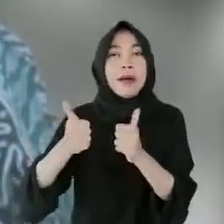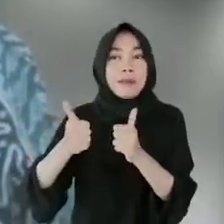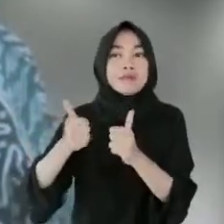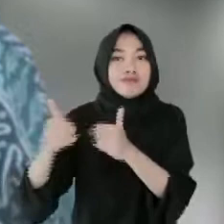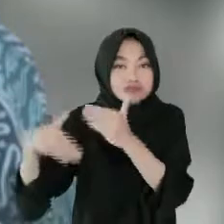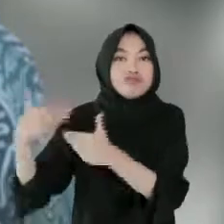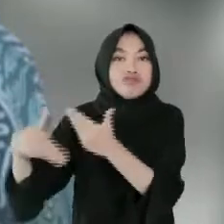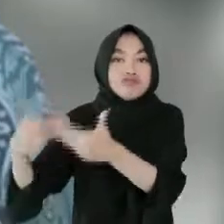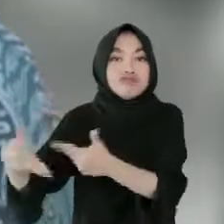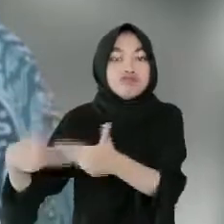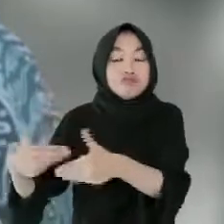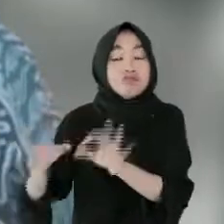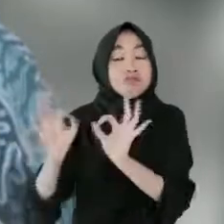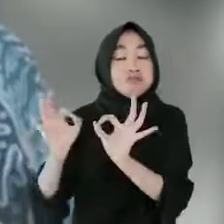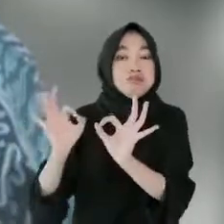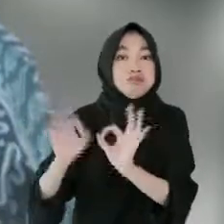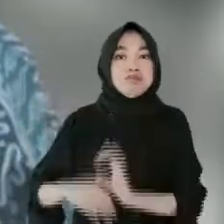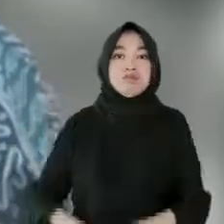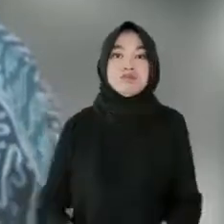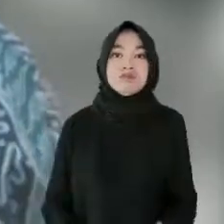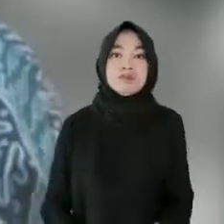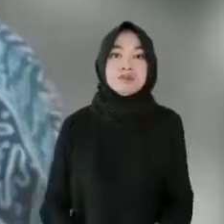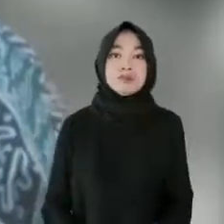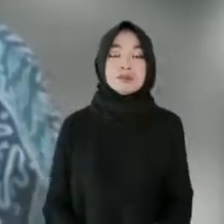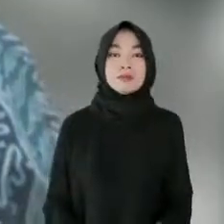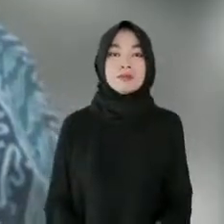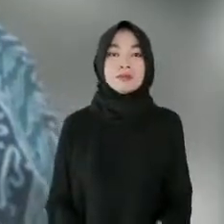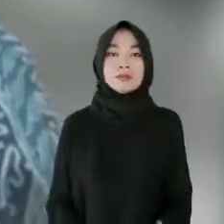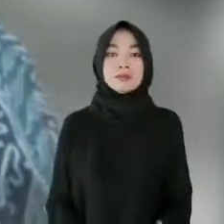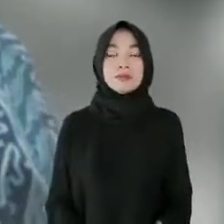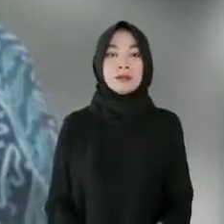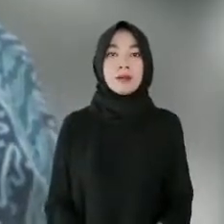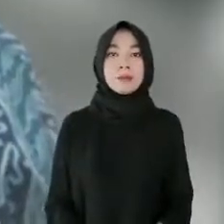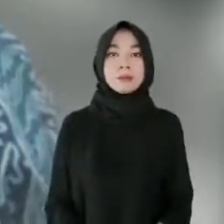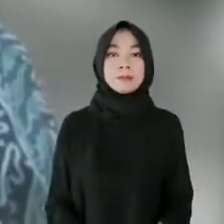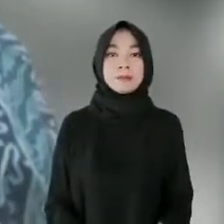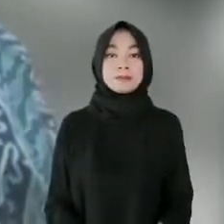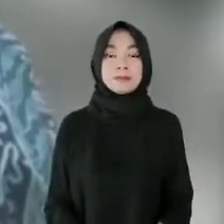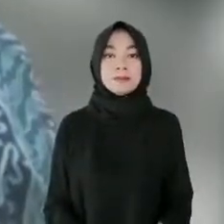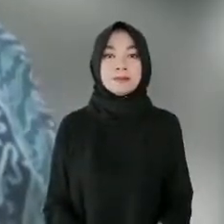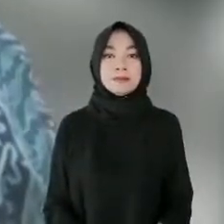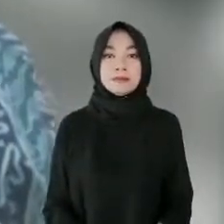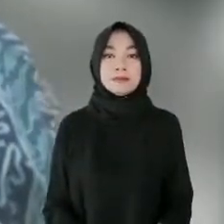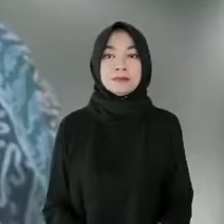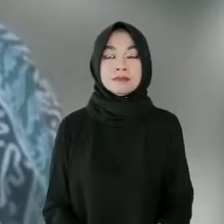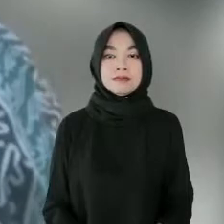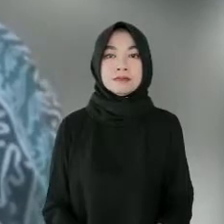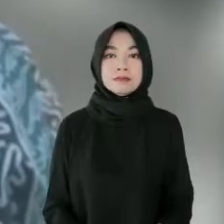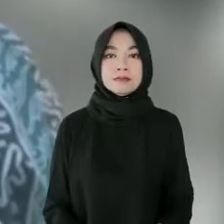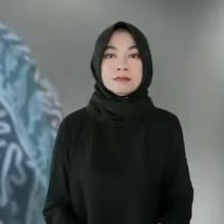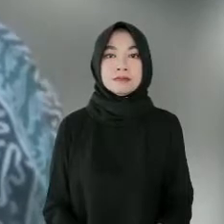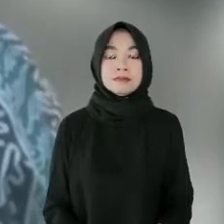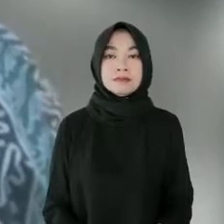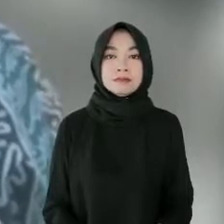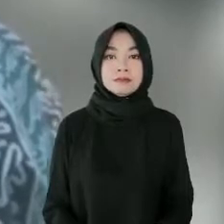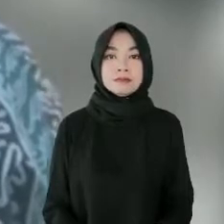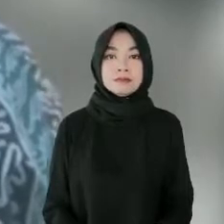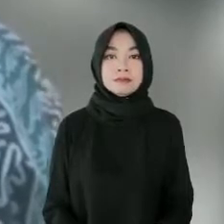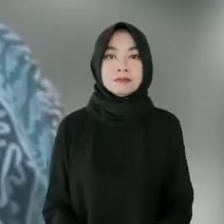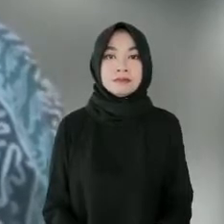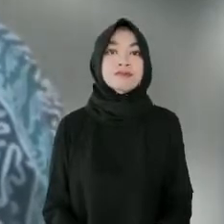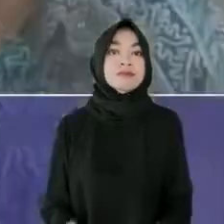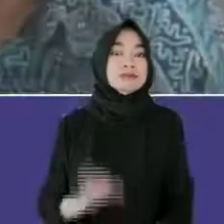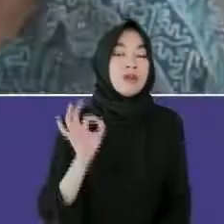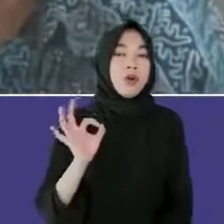melaksanakan sesuai dengan tupoksinya masing-masing saya Pak Didik Baik saya akan menggali juga